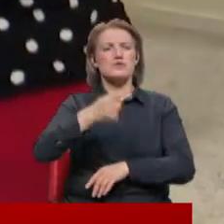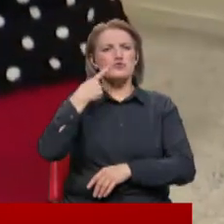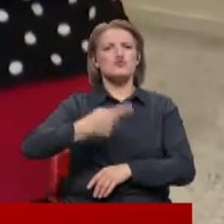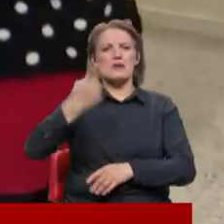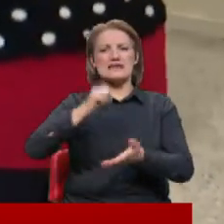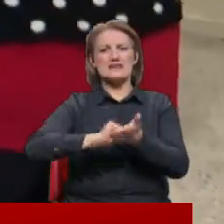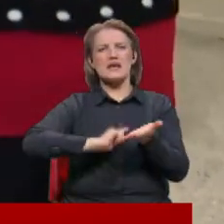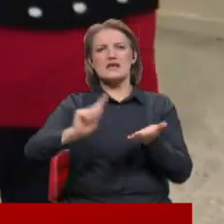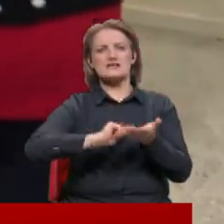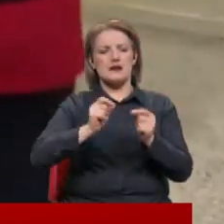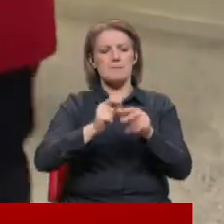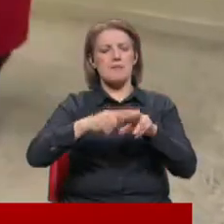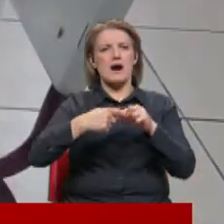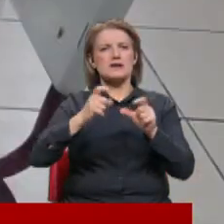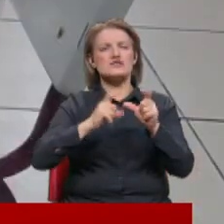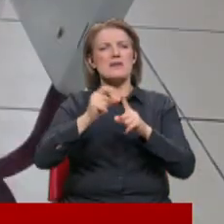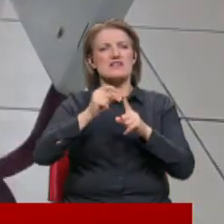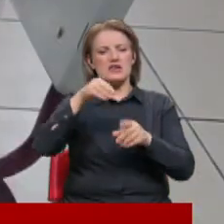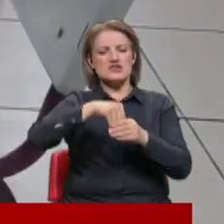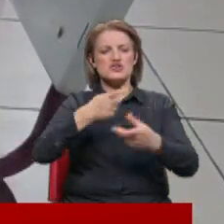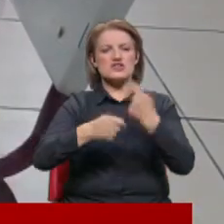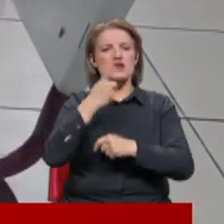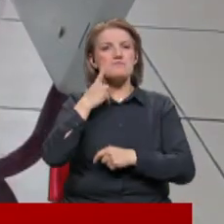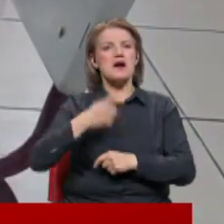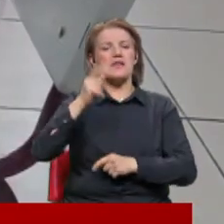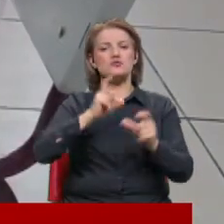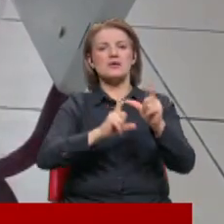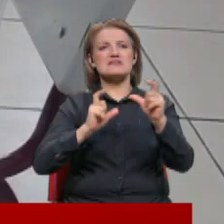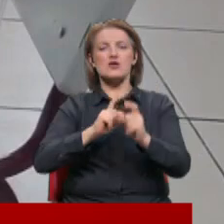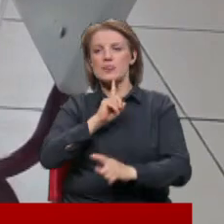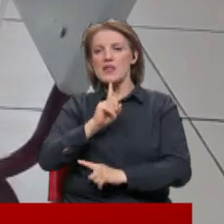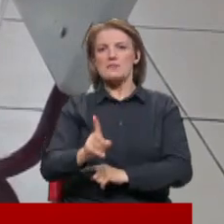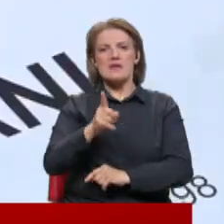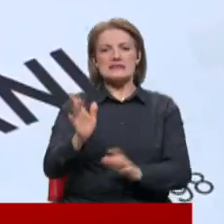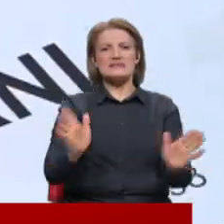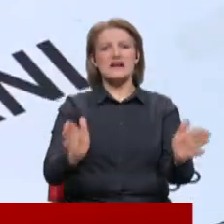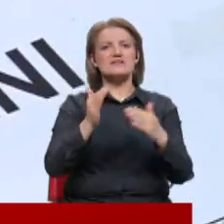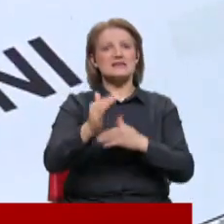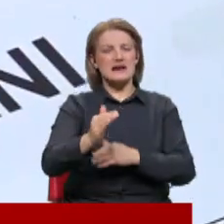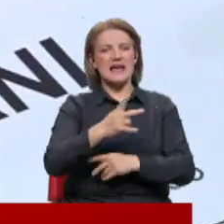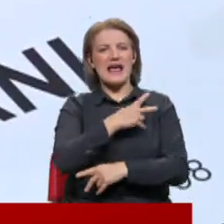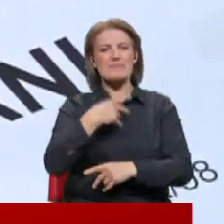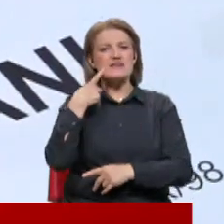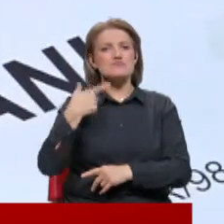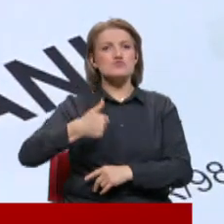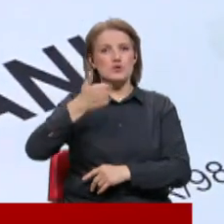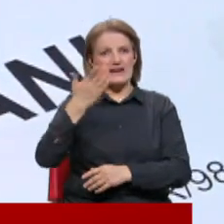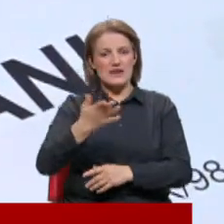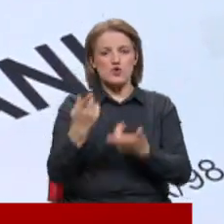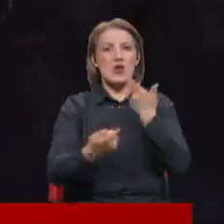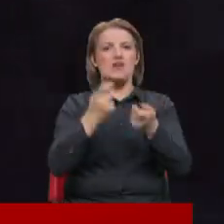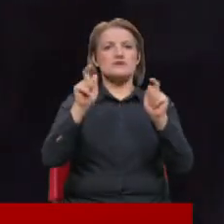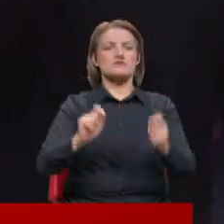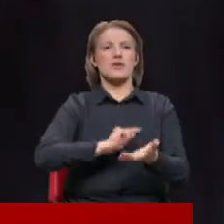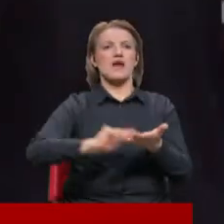Gazetesi yazarı Barış Pehlivan İçişleri Bakanı Süleyman Soylu'nun talimatıyla sandıklarda emniyet müdürlerinin görevi